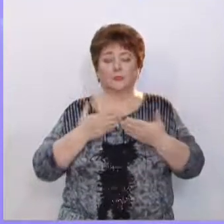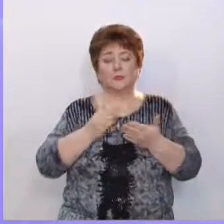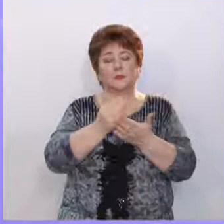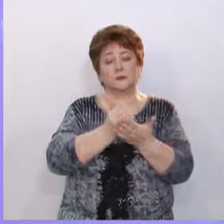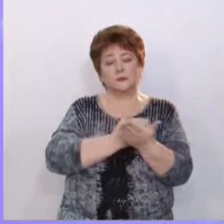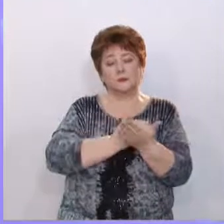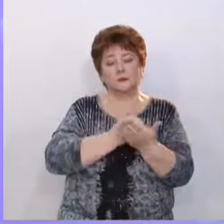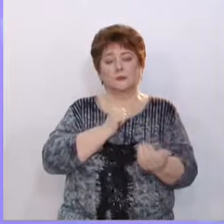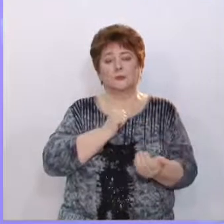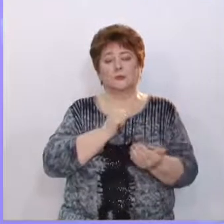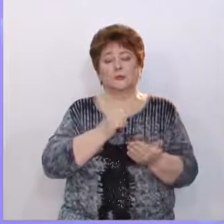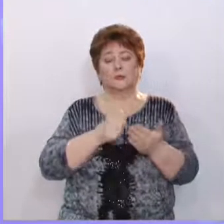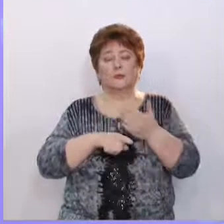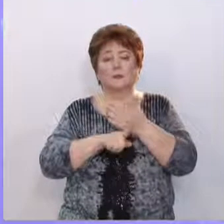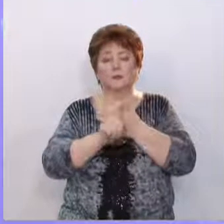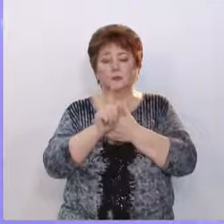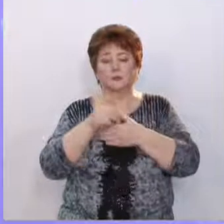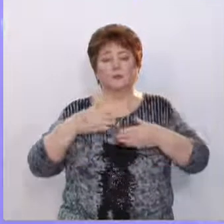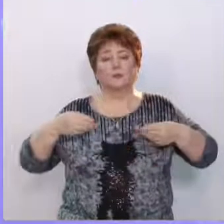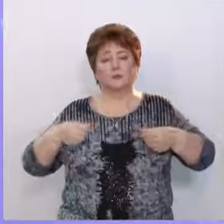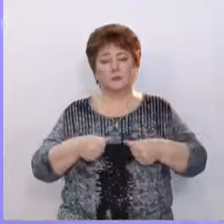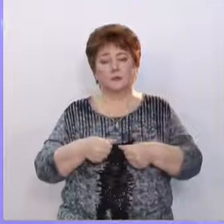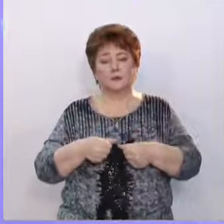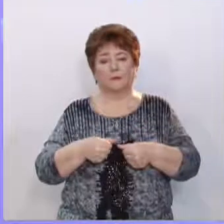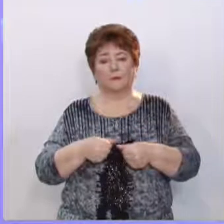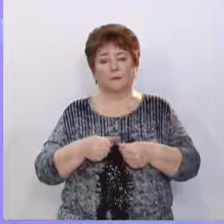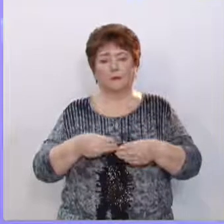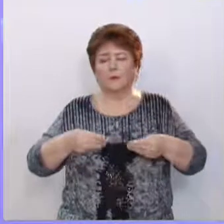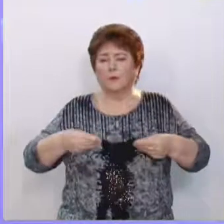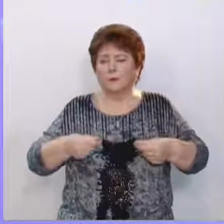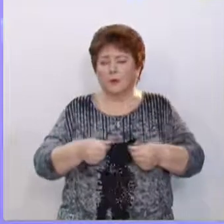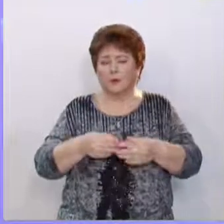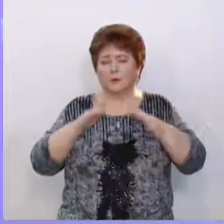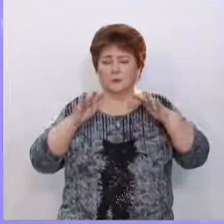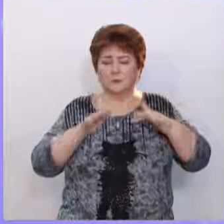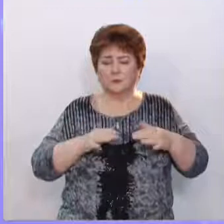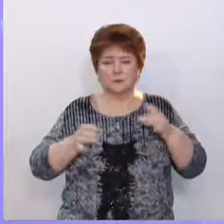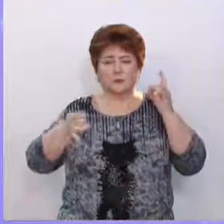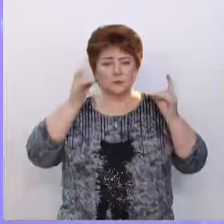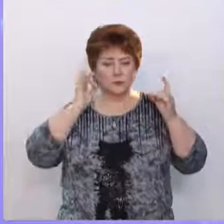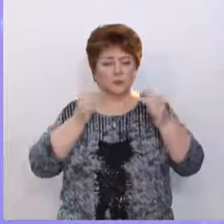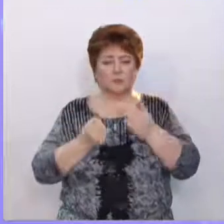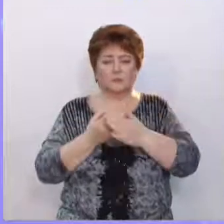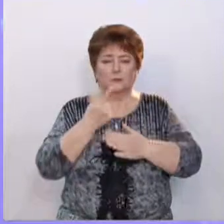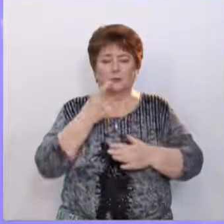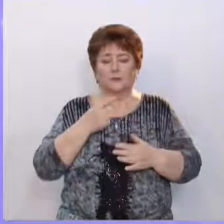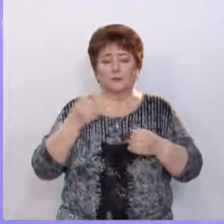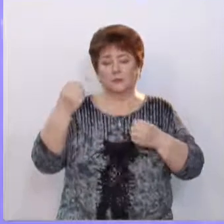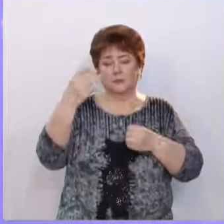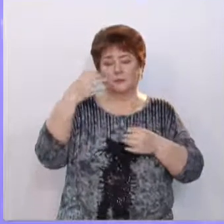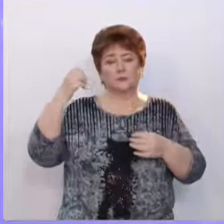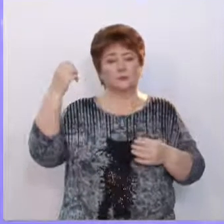текст. Наступила весна. Тает снег, журчат ручьи,